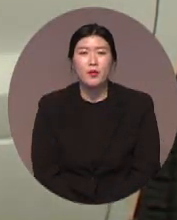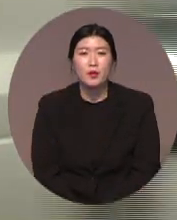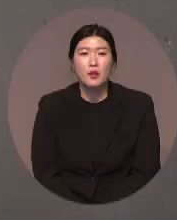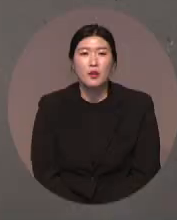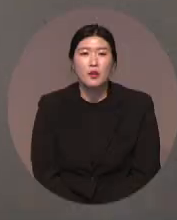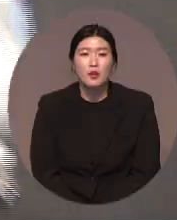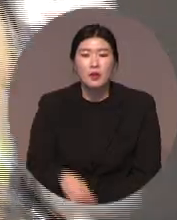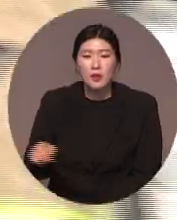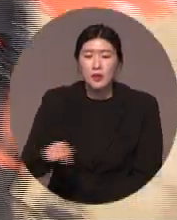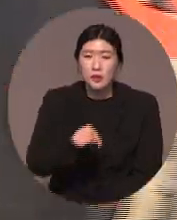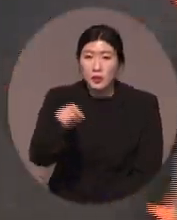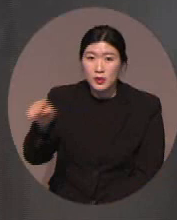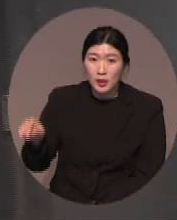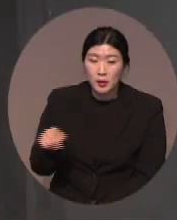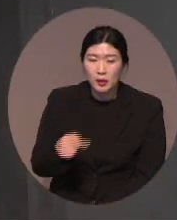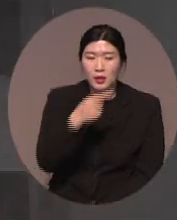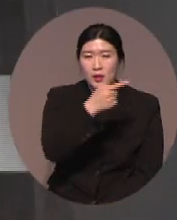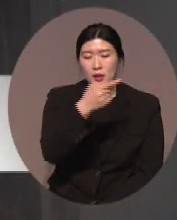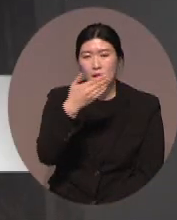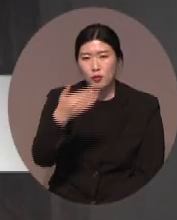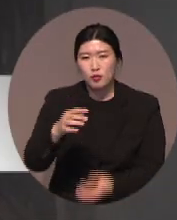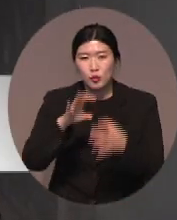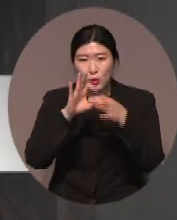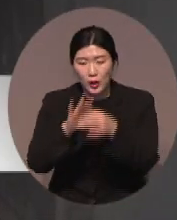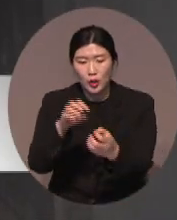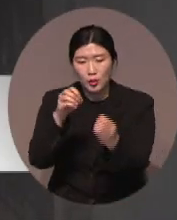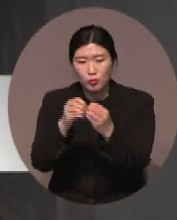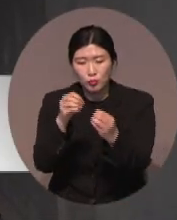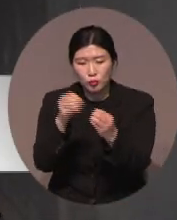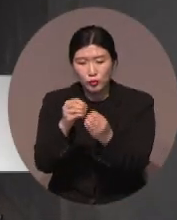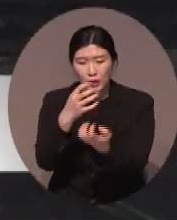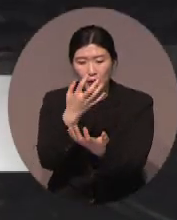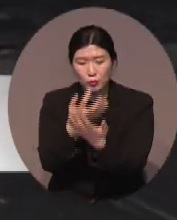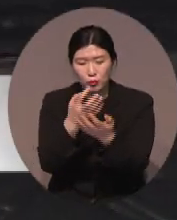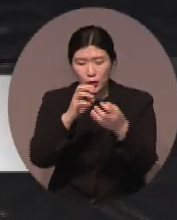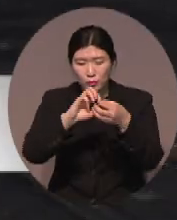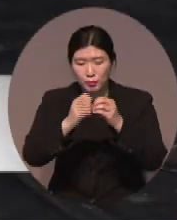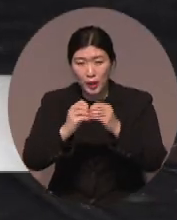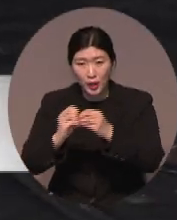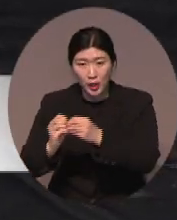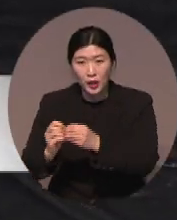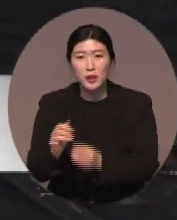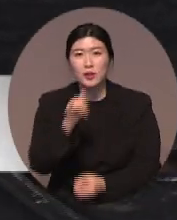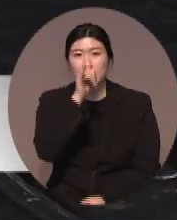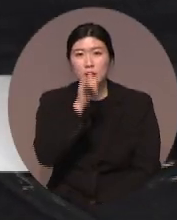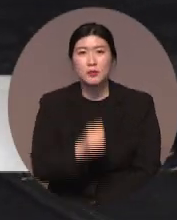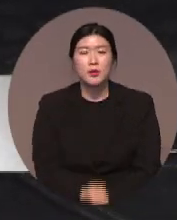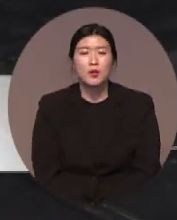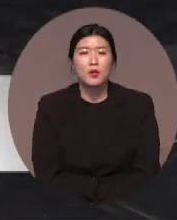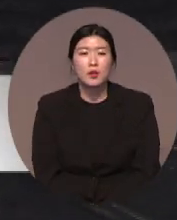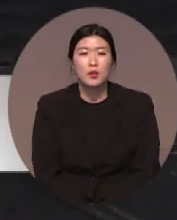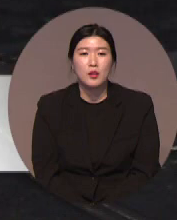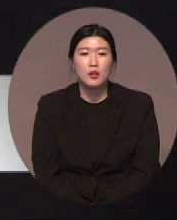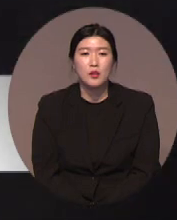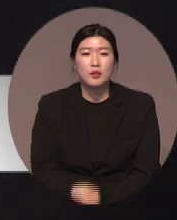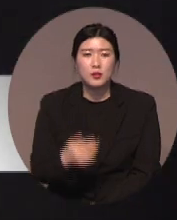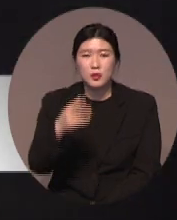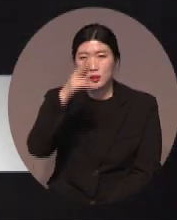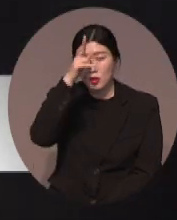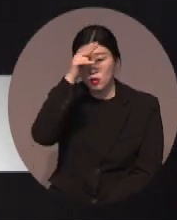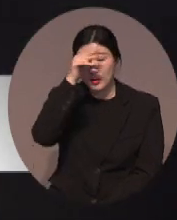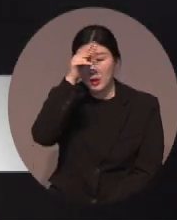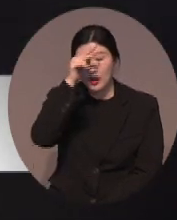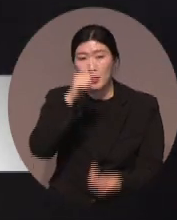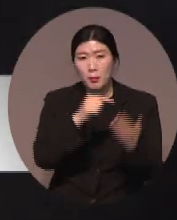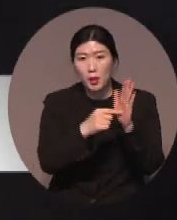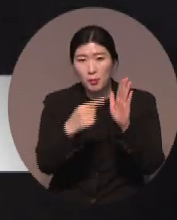이들은 소방점검 등 문서를 위조하고 화재 수신기를 고의로 꺼놓은 혐의 등을 받고 있으며 앞서 경찰은